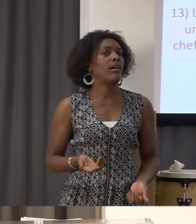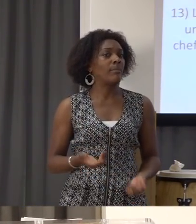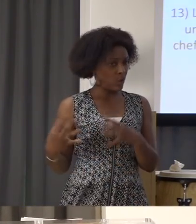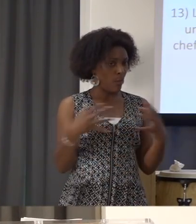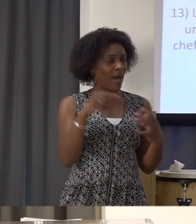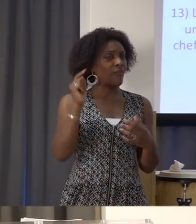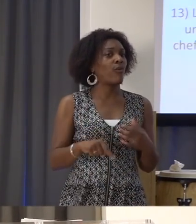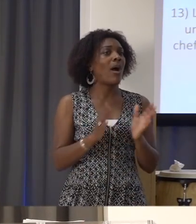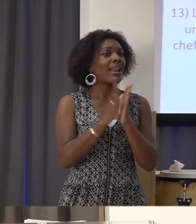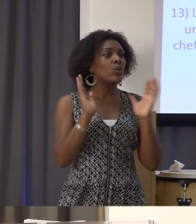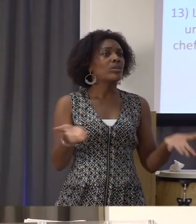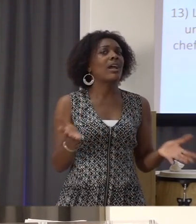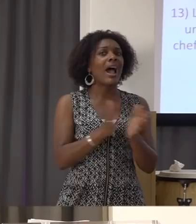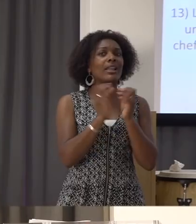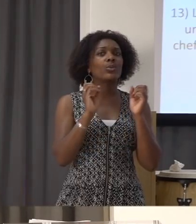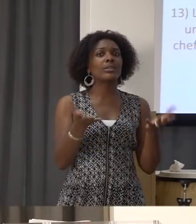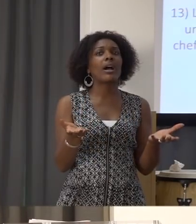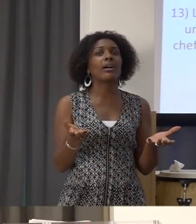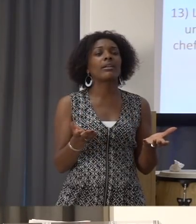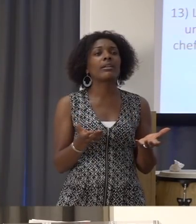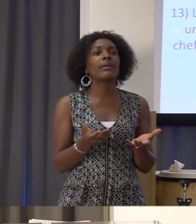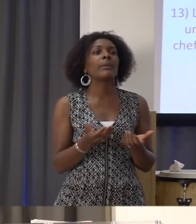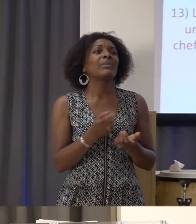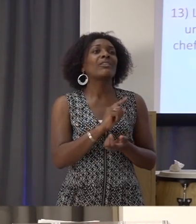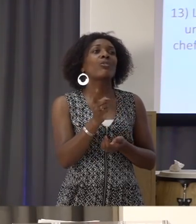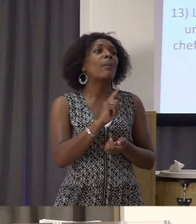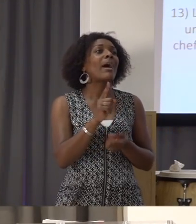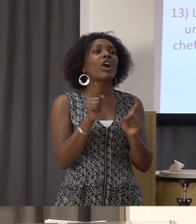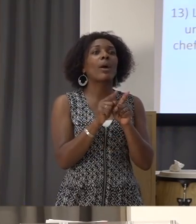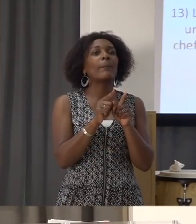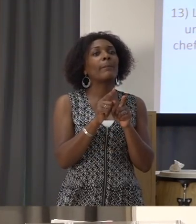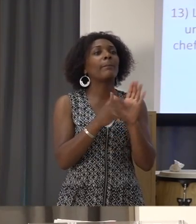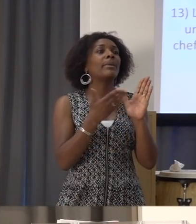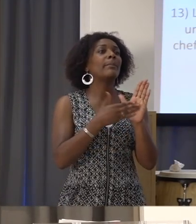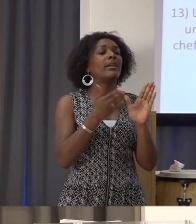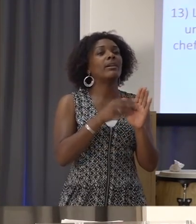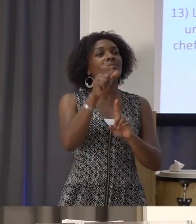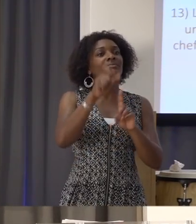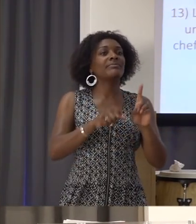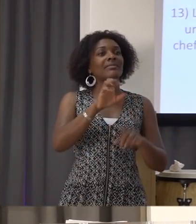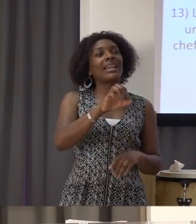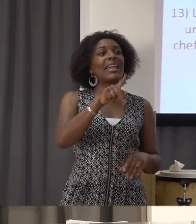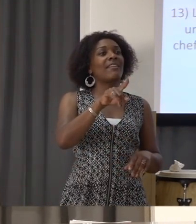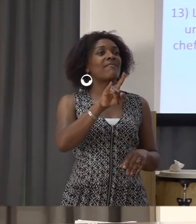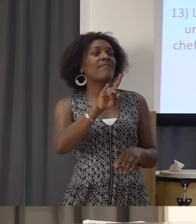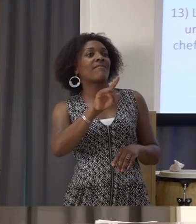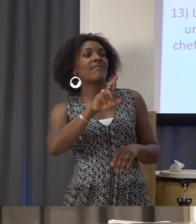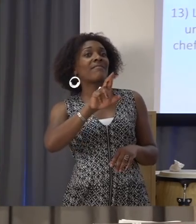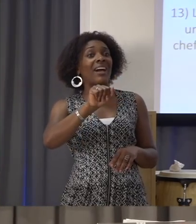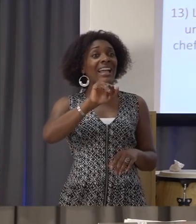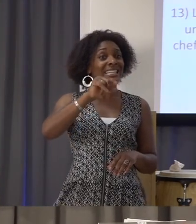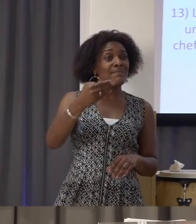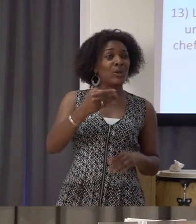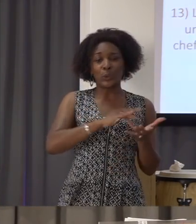Alléluia. Il ne faut pas que nous fassions comme Ephraïm. Ephraïm qui avait toutes les armes